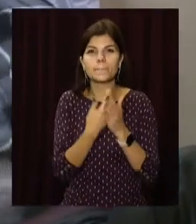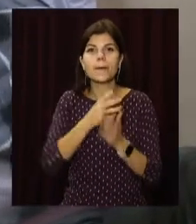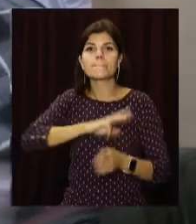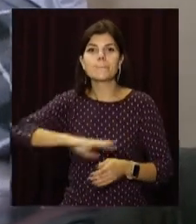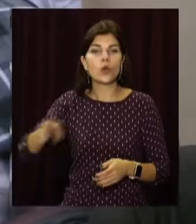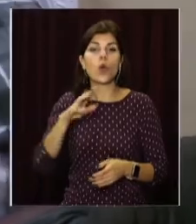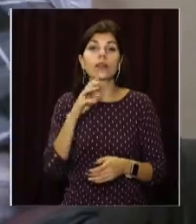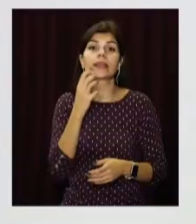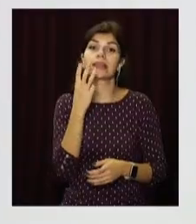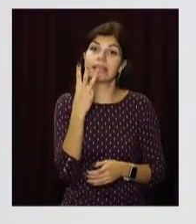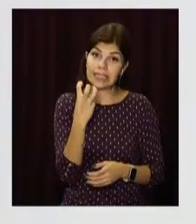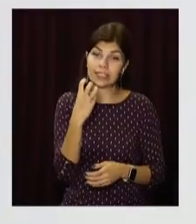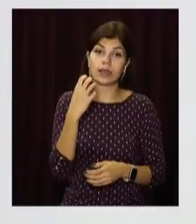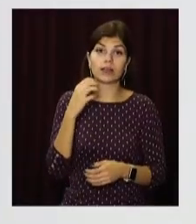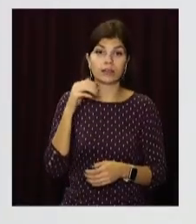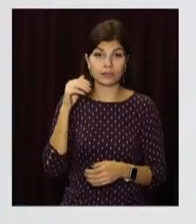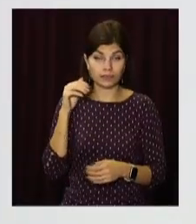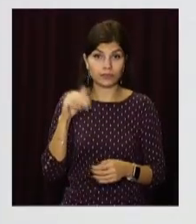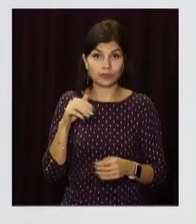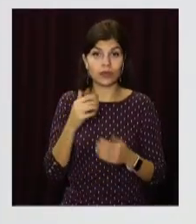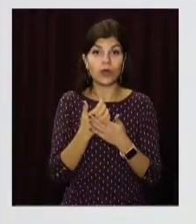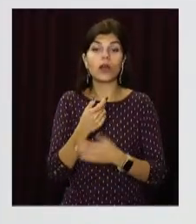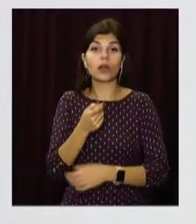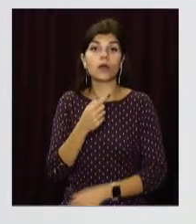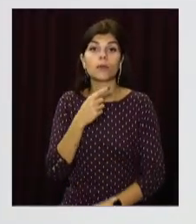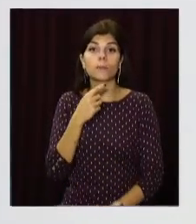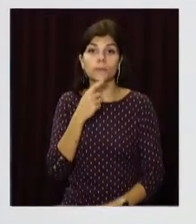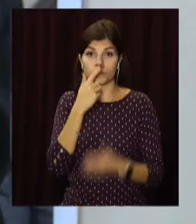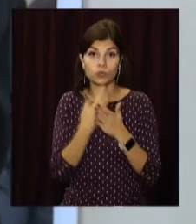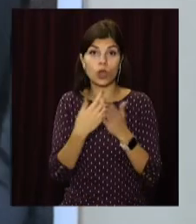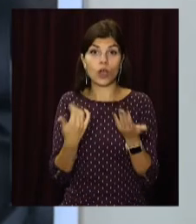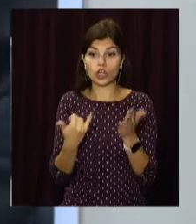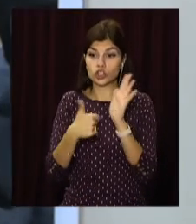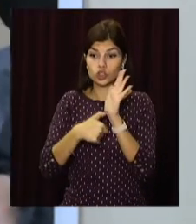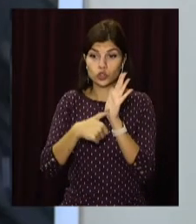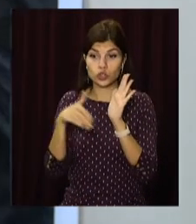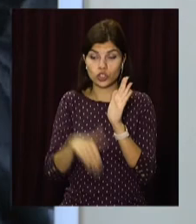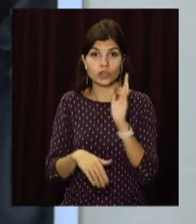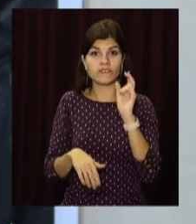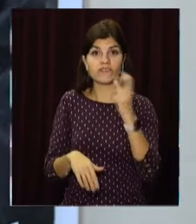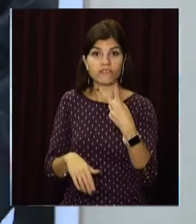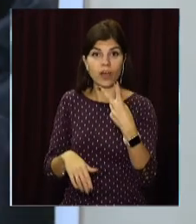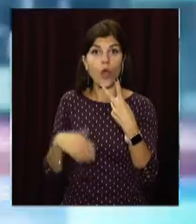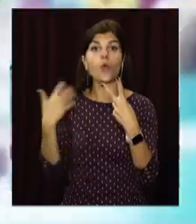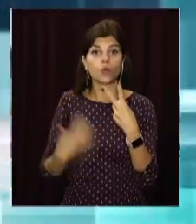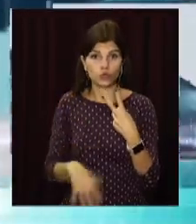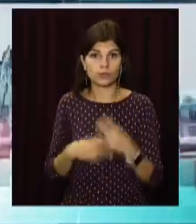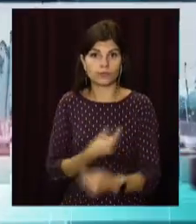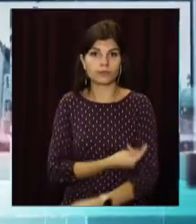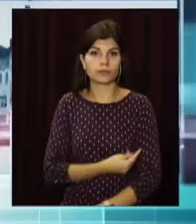понад 1 300 000 мешканців. Дві дози вакцини отримали вже майже 600 тисяч.